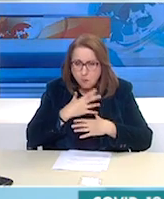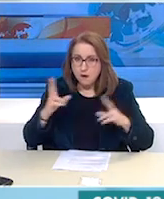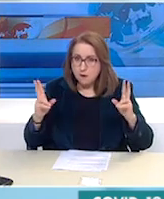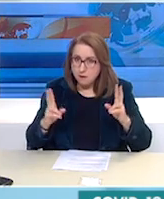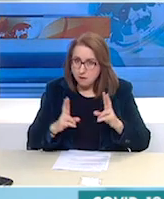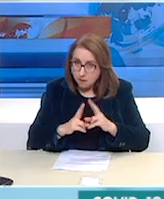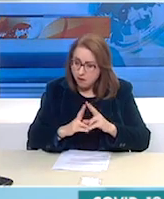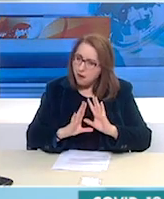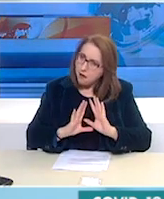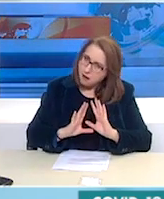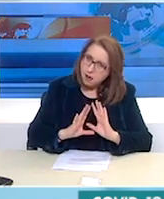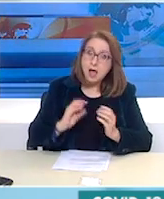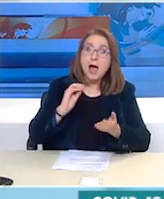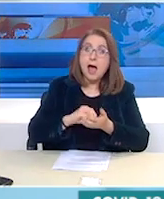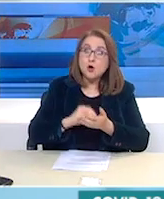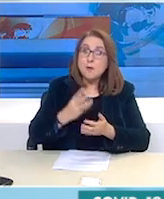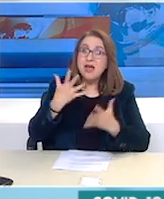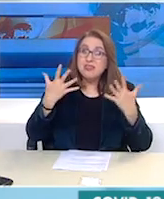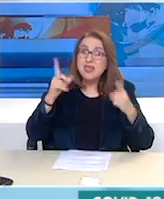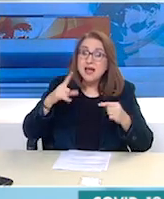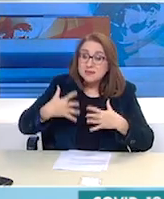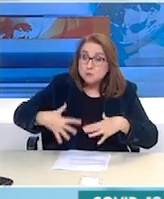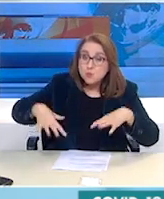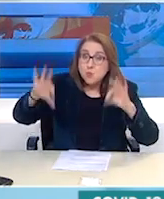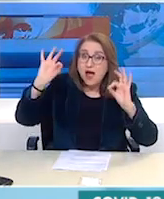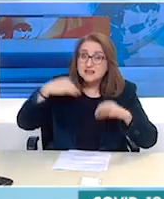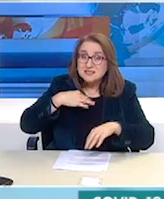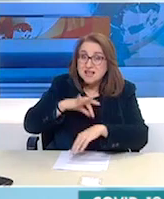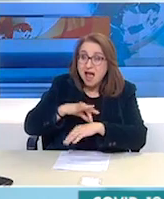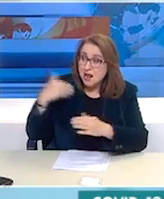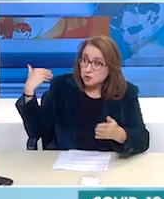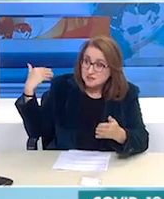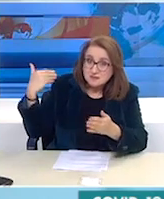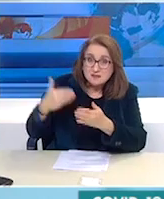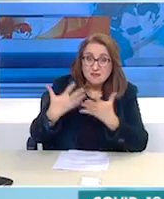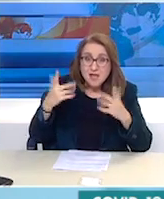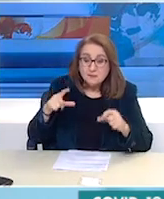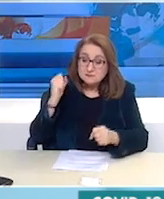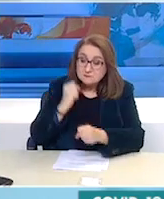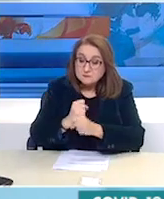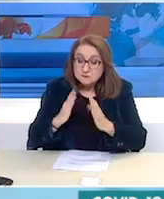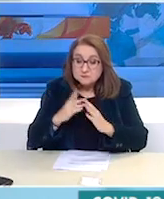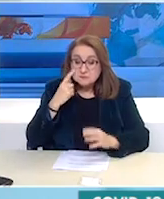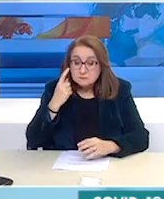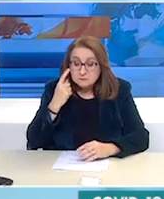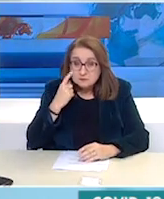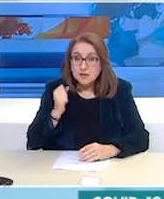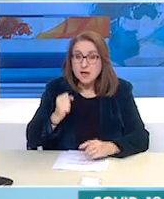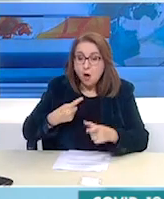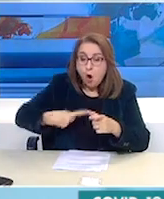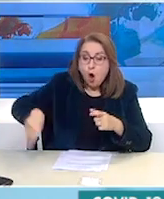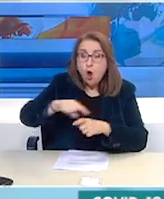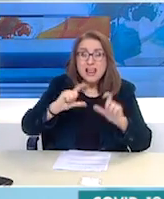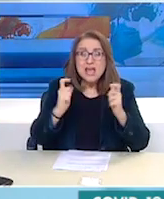την έναρξη των συμπτωμάτων. Όλα τα μέλη της οικογένειας θεωρούνται στενές επαφές και πρέπει να παραμένουν σε καραντίνα για να παρακολουθούν